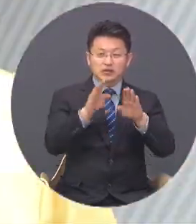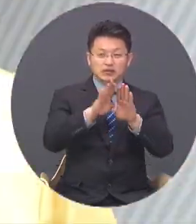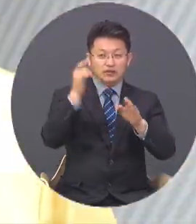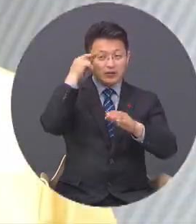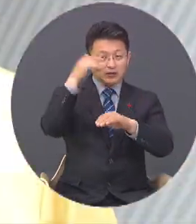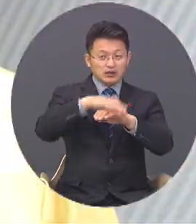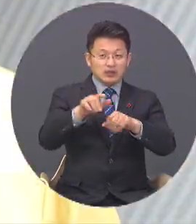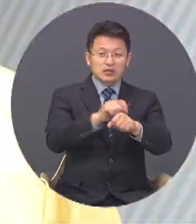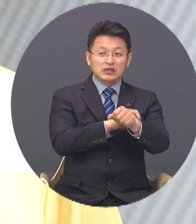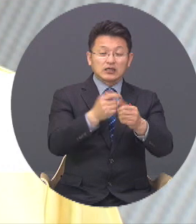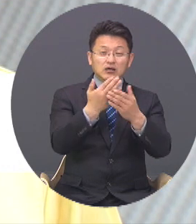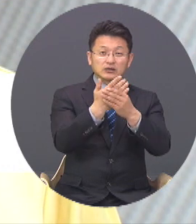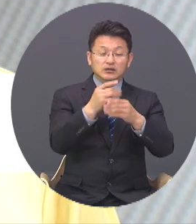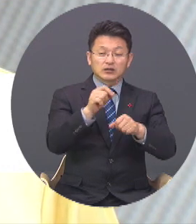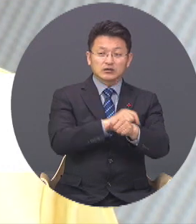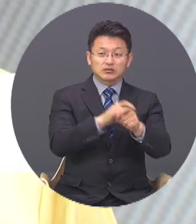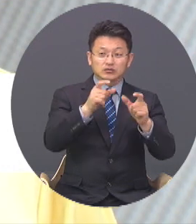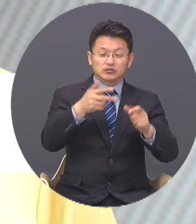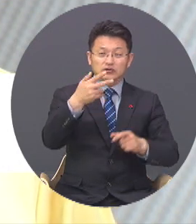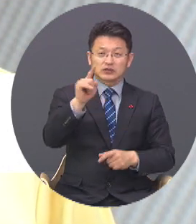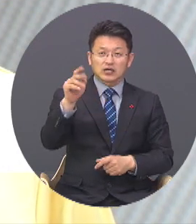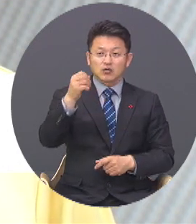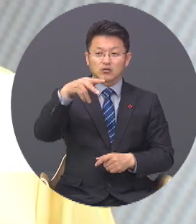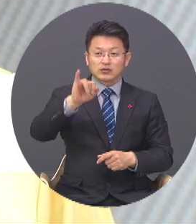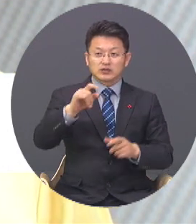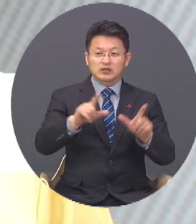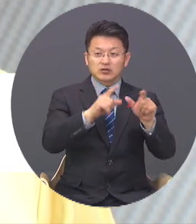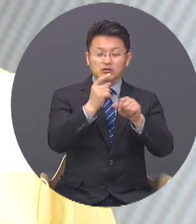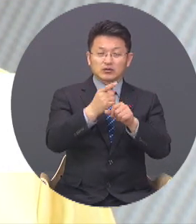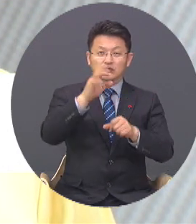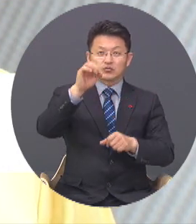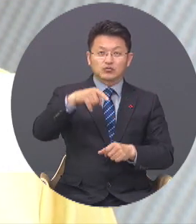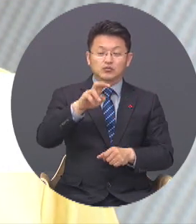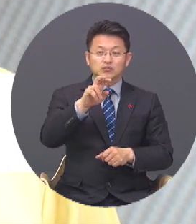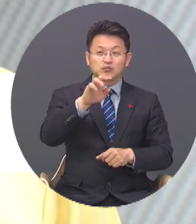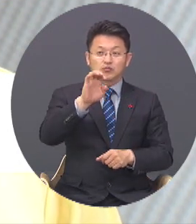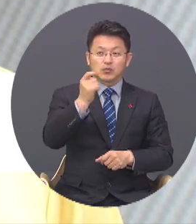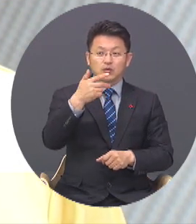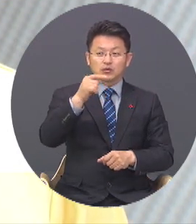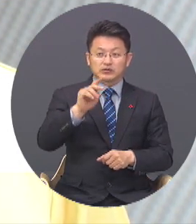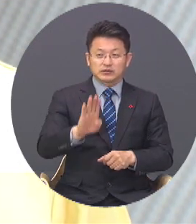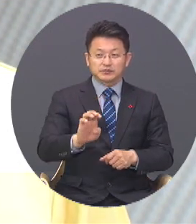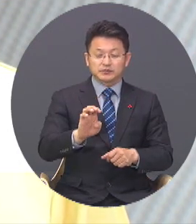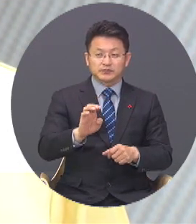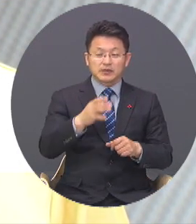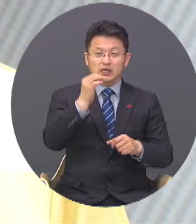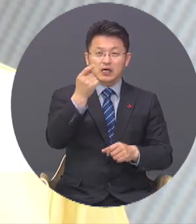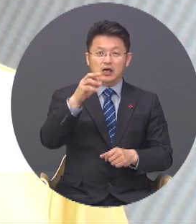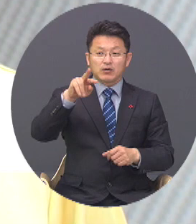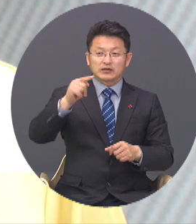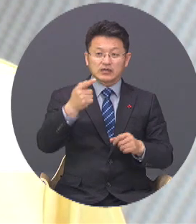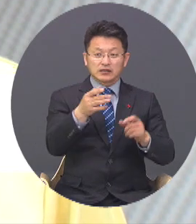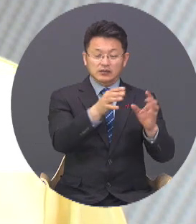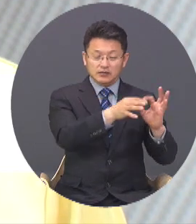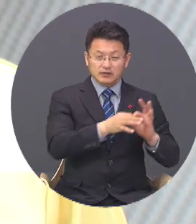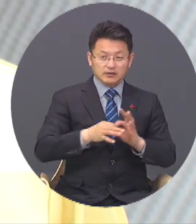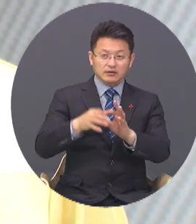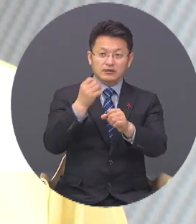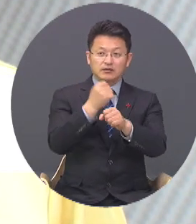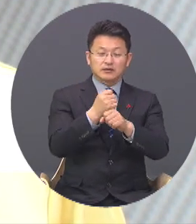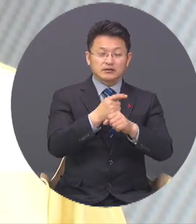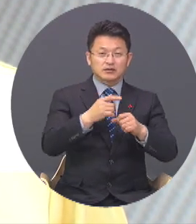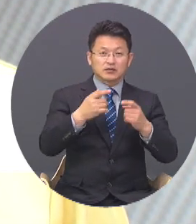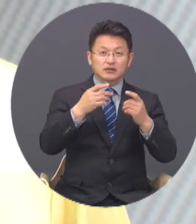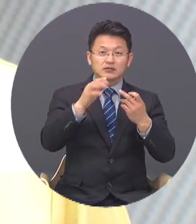탔고 그리고 나오기가 살고 에는 후보 너 그리고 황산을 함께 연결해서 작년